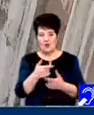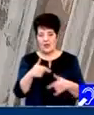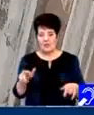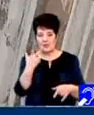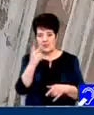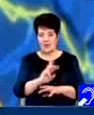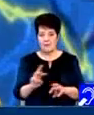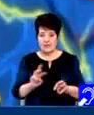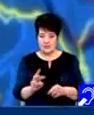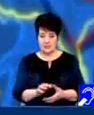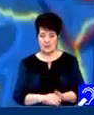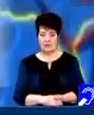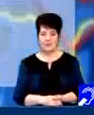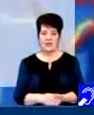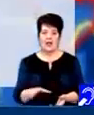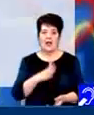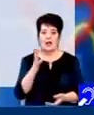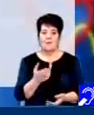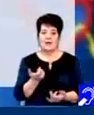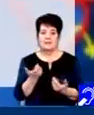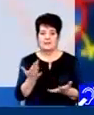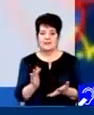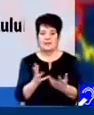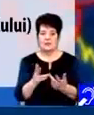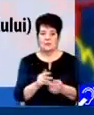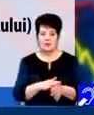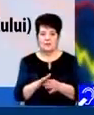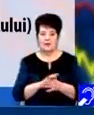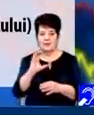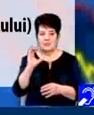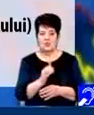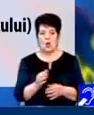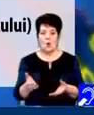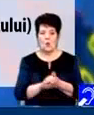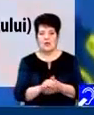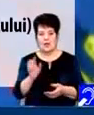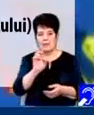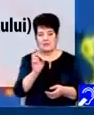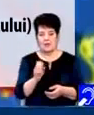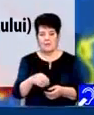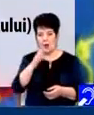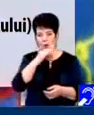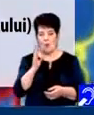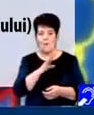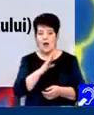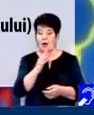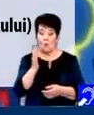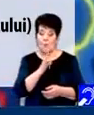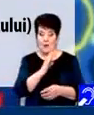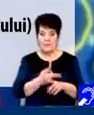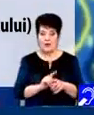trei miniștri de resort. Au rămas zile numărate până la împlinirea centenarului unirii Basarabiei cu țara mamă, România, prin